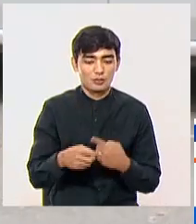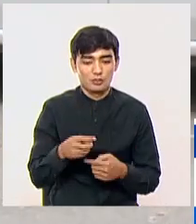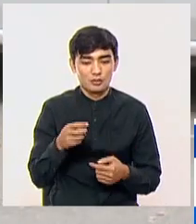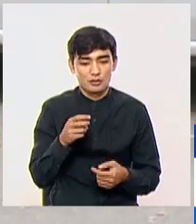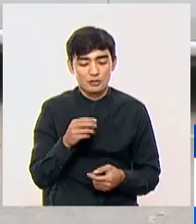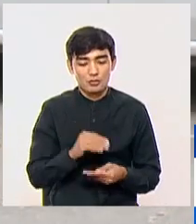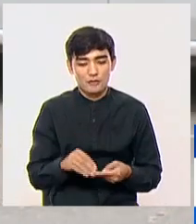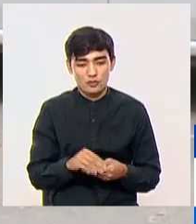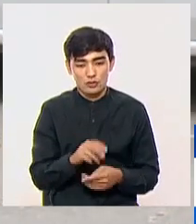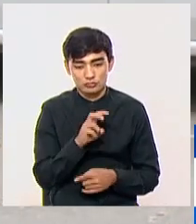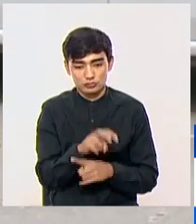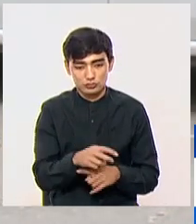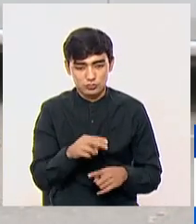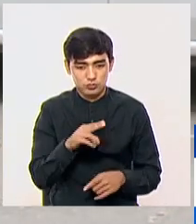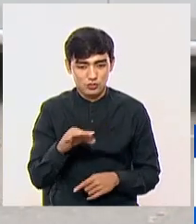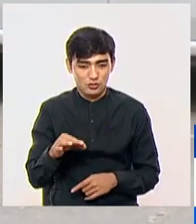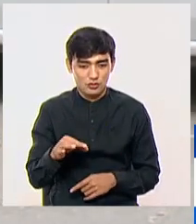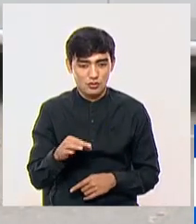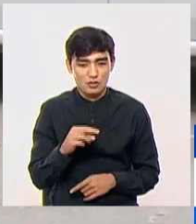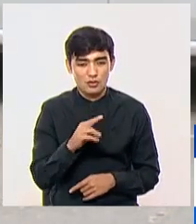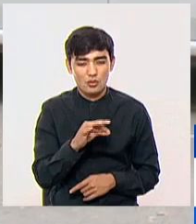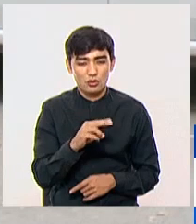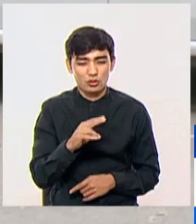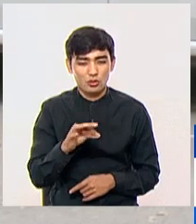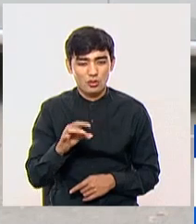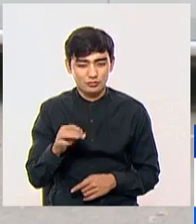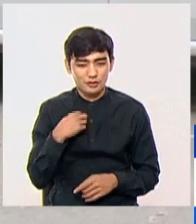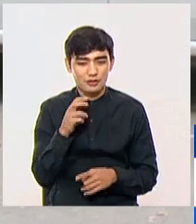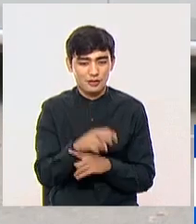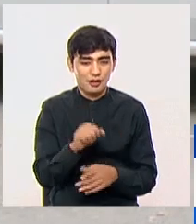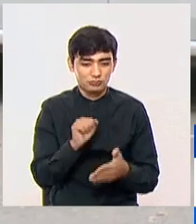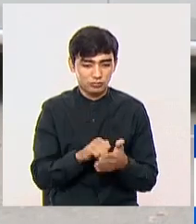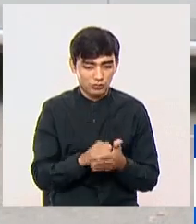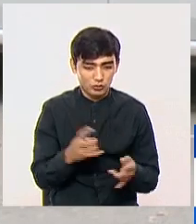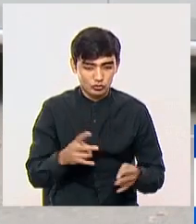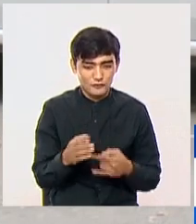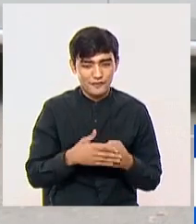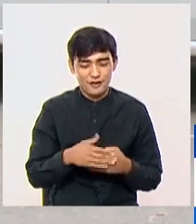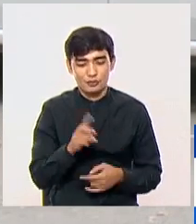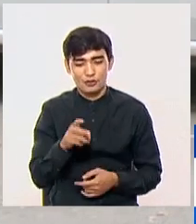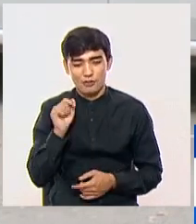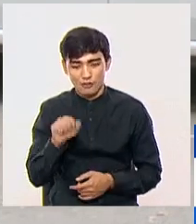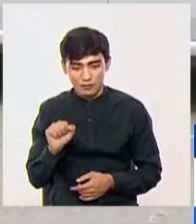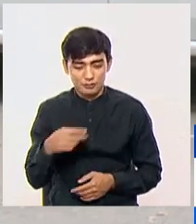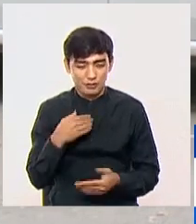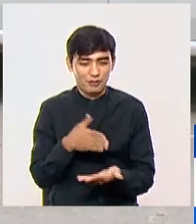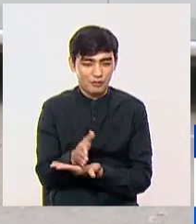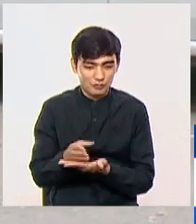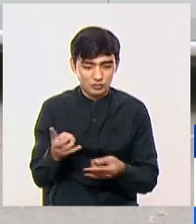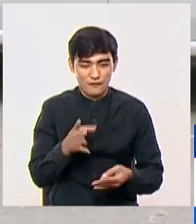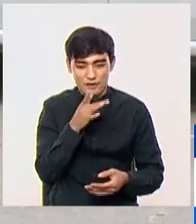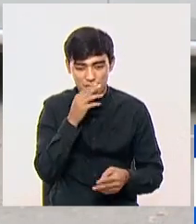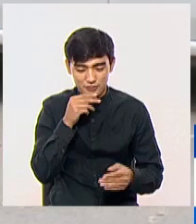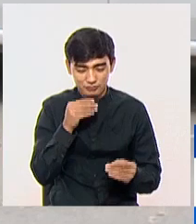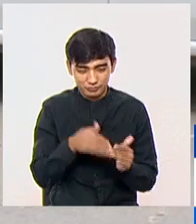идем снова по конторам, стучаться нужно будет в двери в чьи-то, писать, тратить